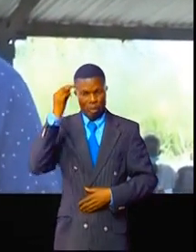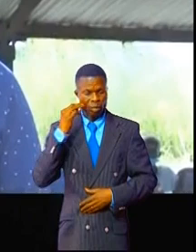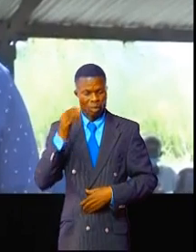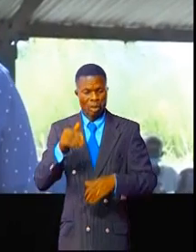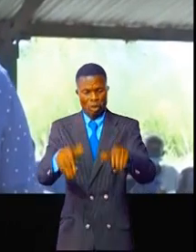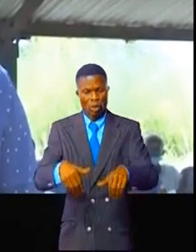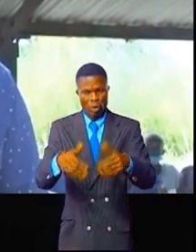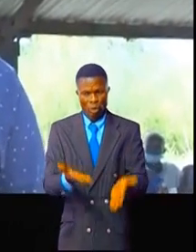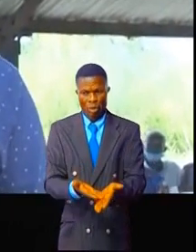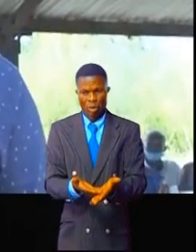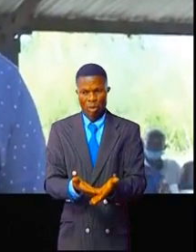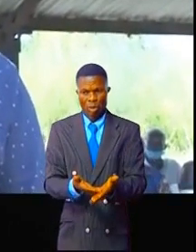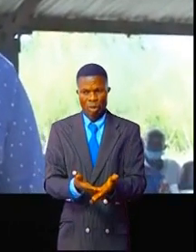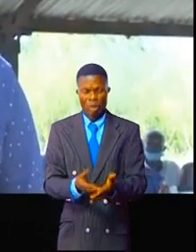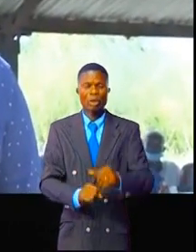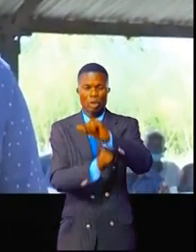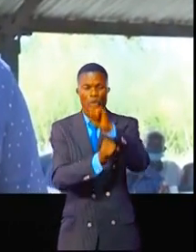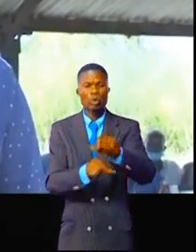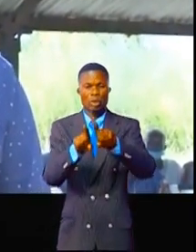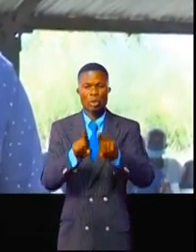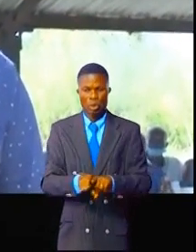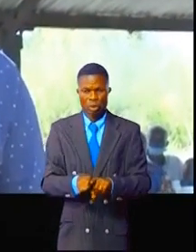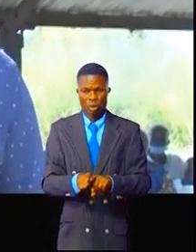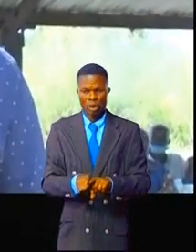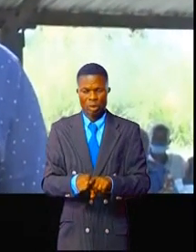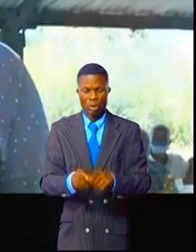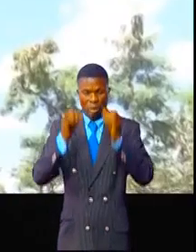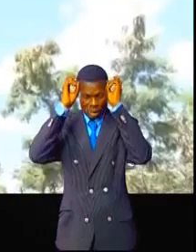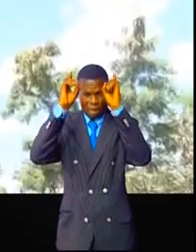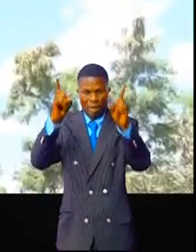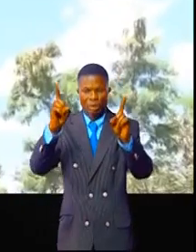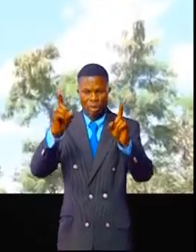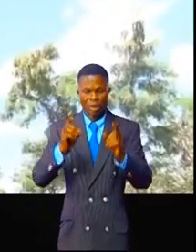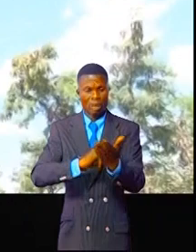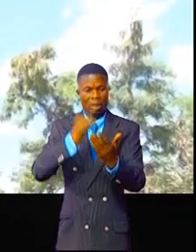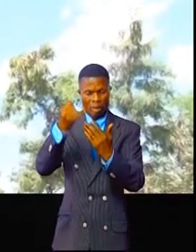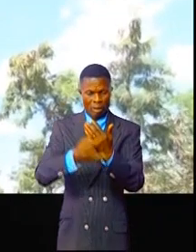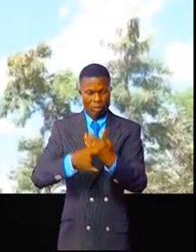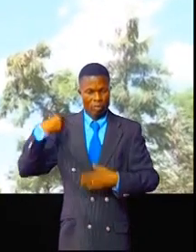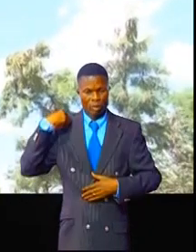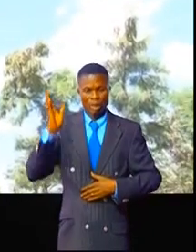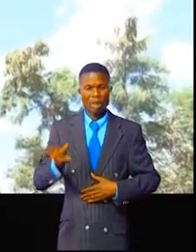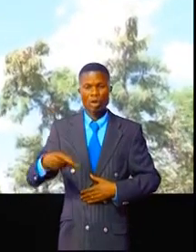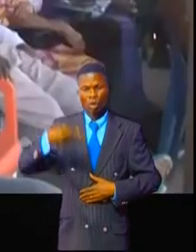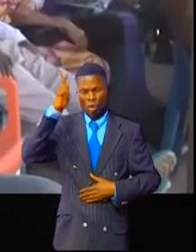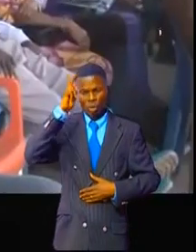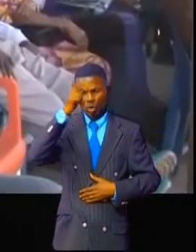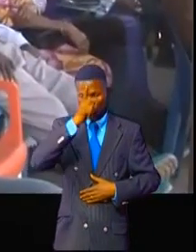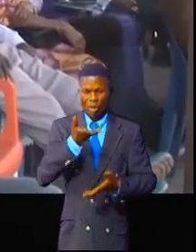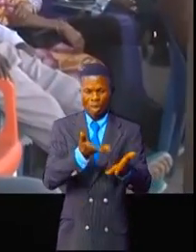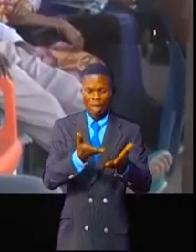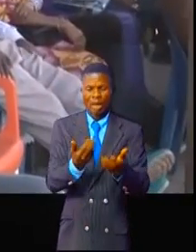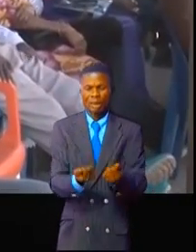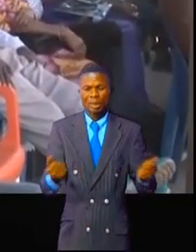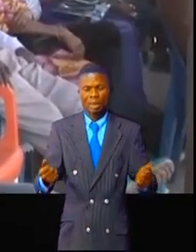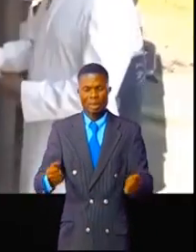mais dit ah oui aussi explications avec ce projet le gouverneur du katanga veut faire des enfants en rupture de